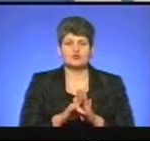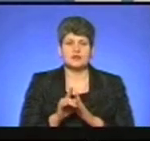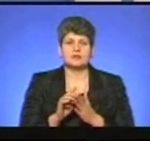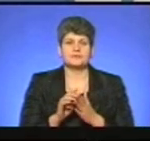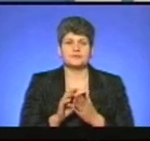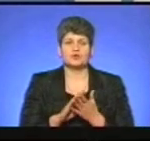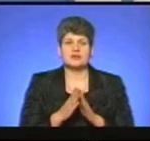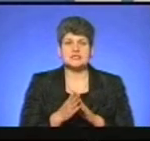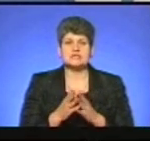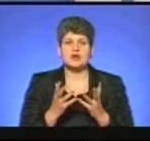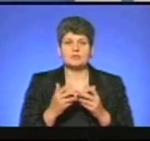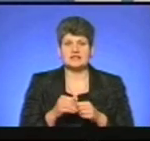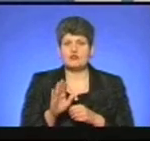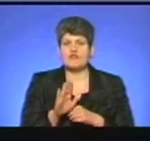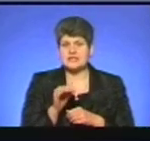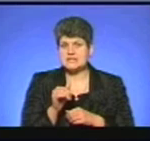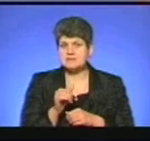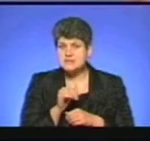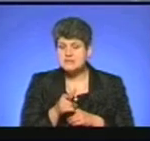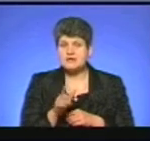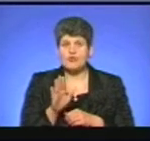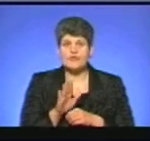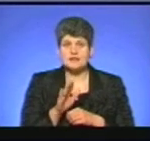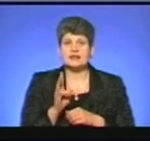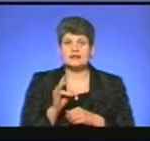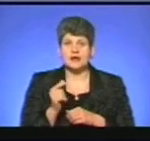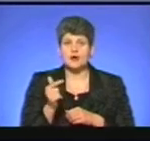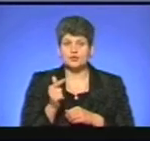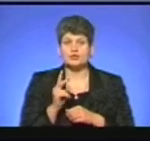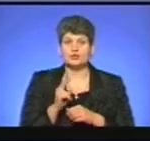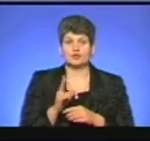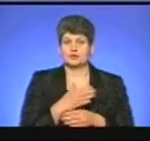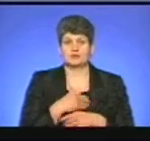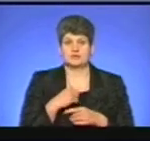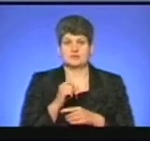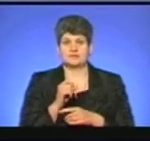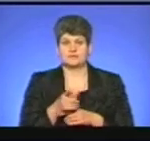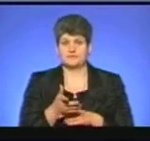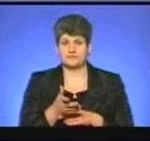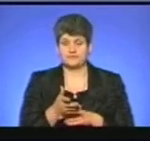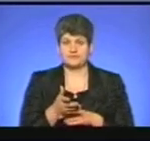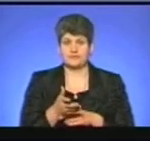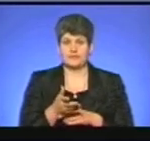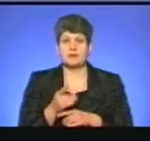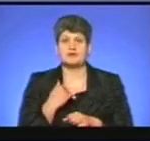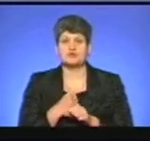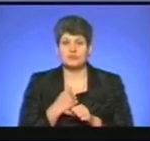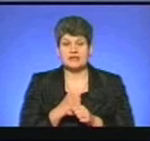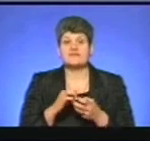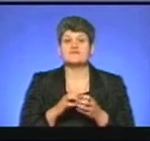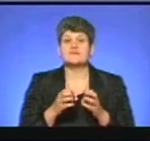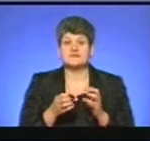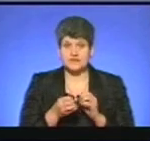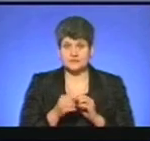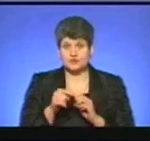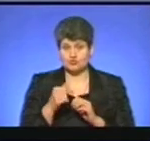за обладнання в вересні місяці, а в вересні на грудень ніхто вже обладнання не хотів ставити. Тому ми зробили висновки, і ми